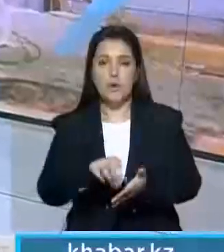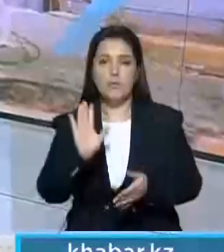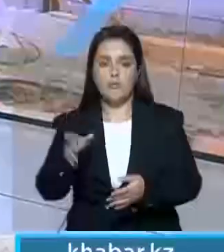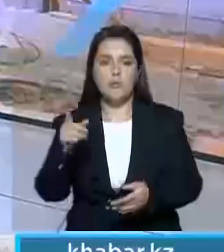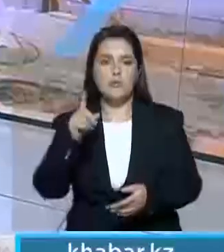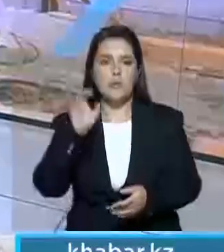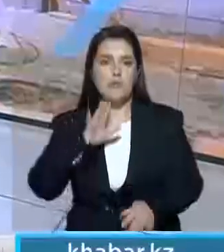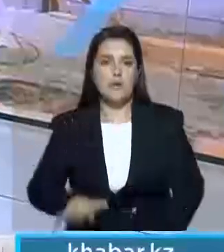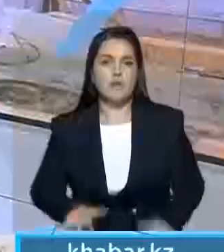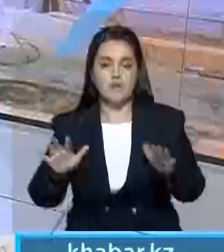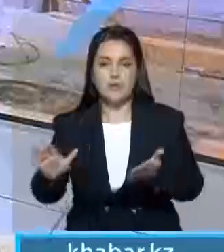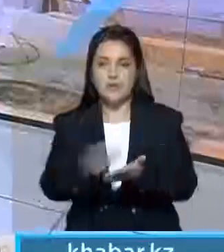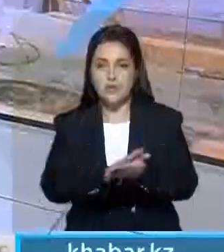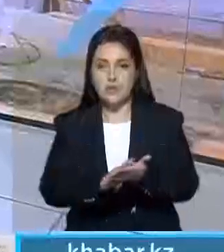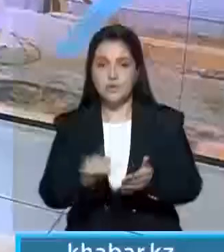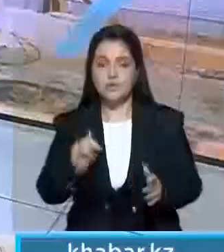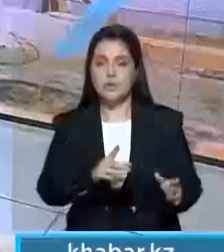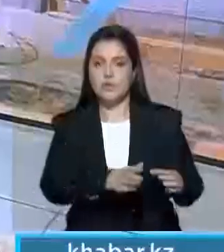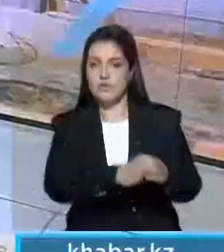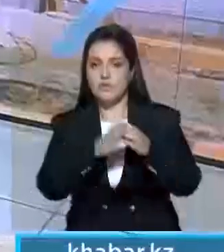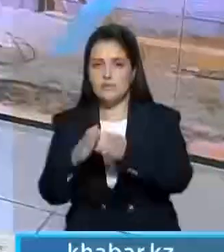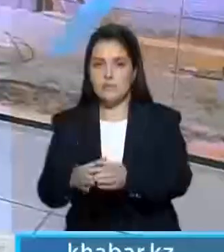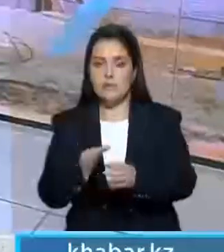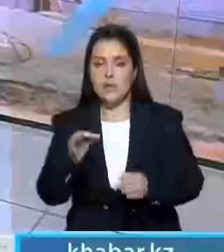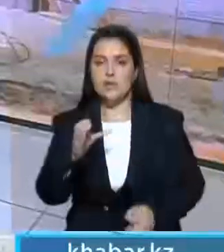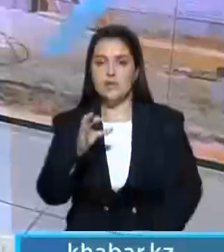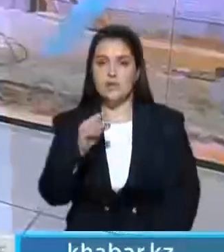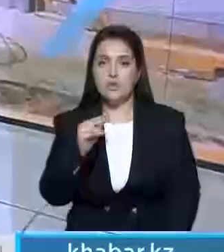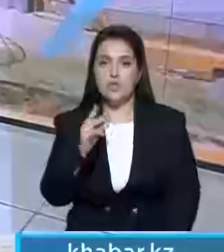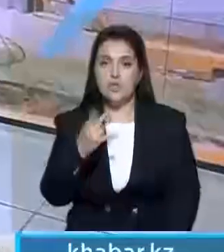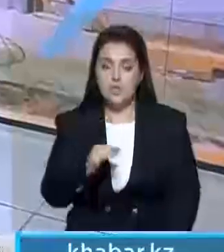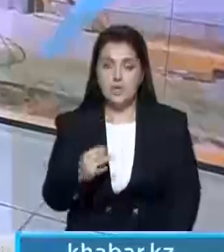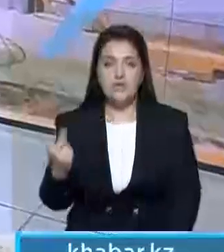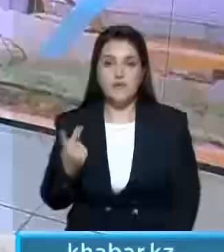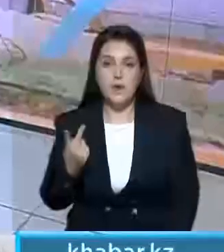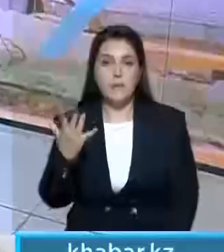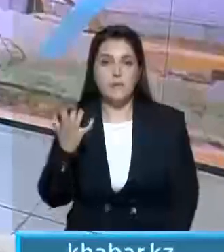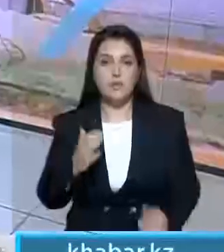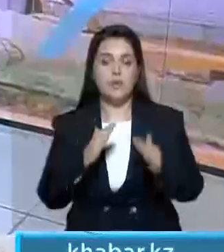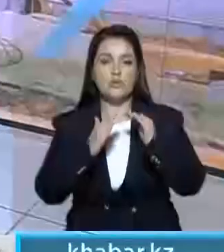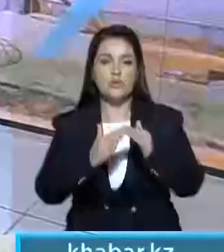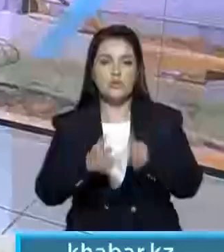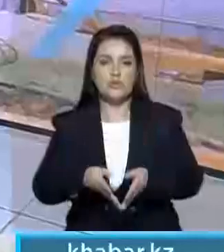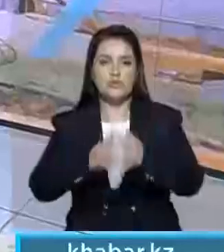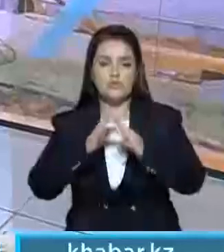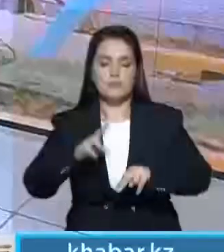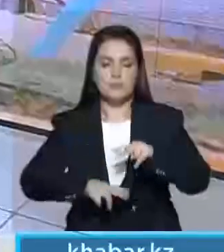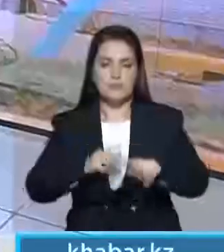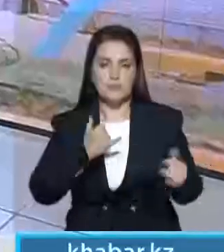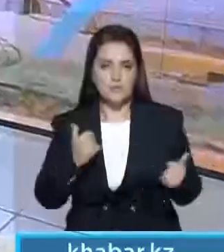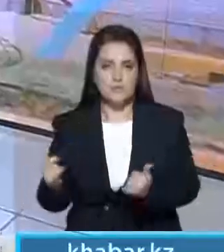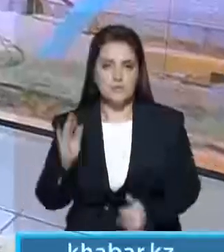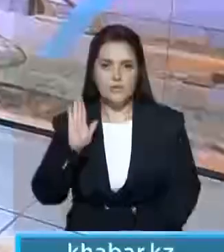последствий паводков. Сегодня они отправляются на площадку в микрорайон «Солнечный 2», где возводят 500 новых домов для оставшихся без жилья